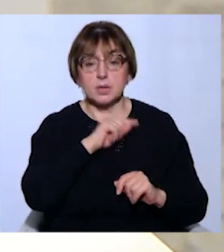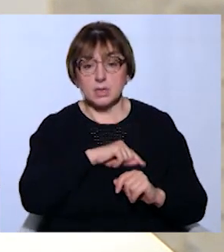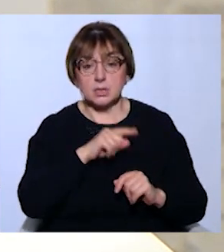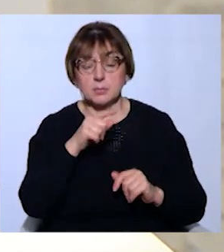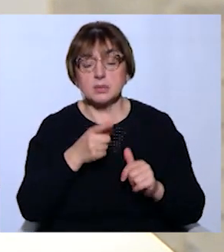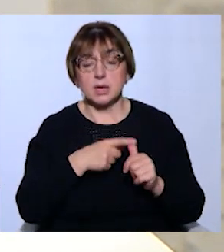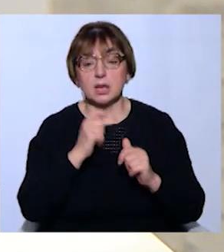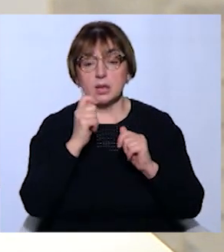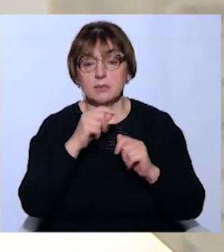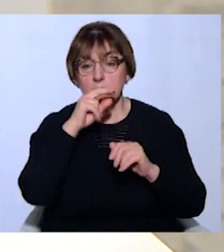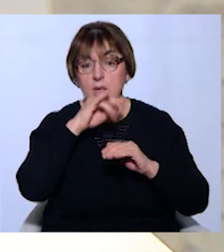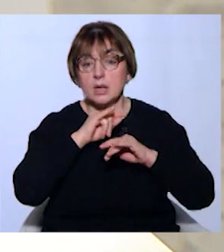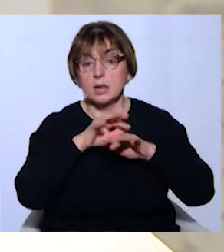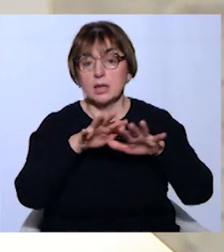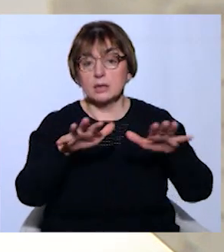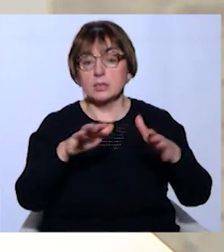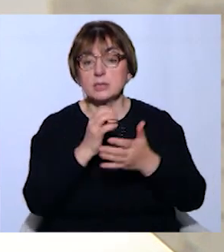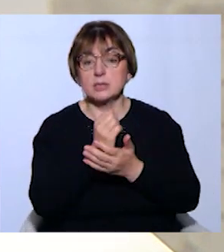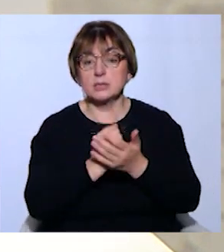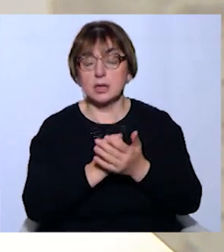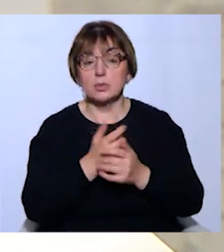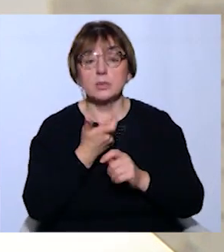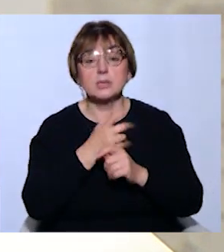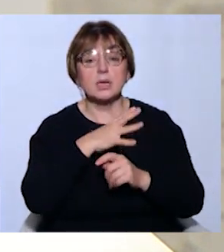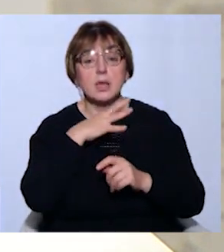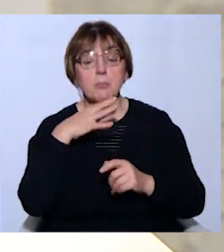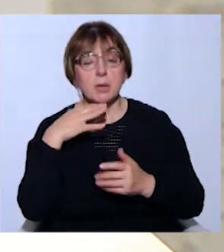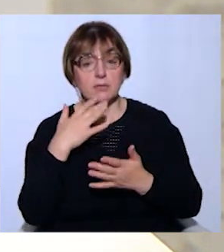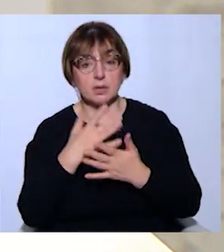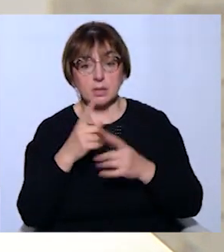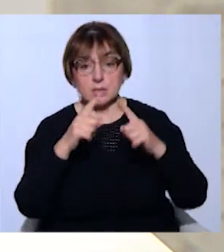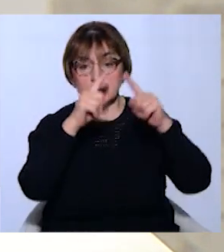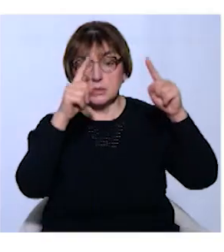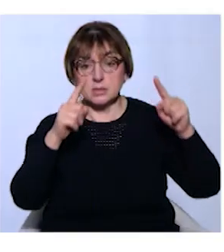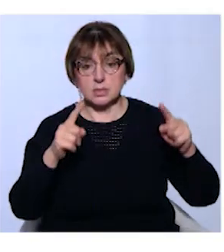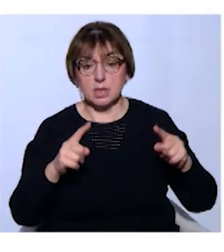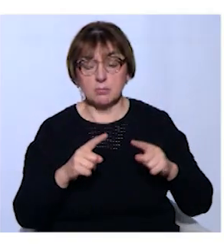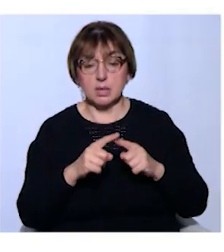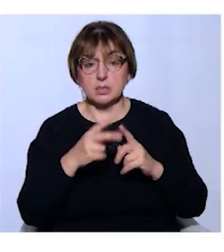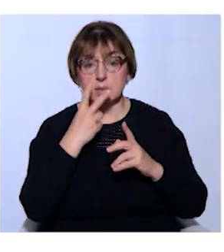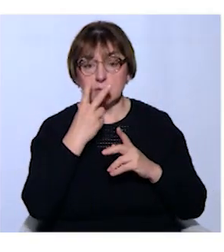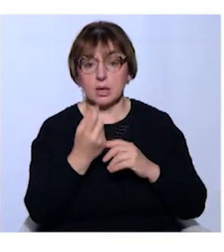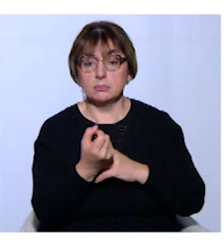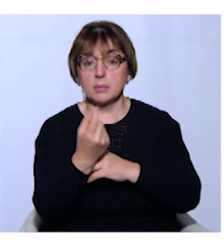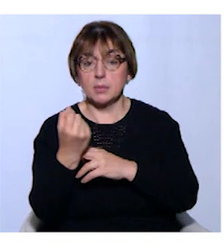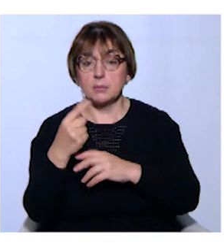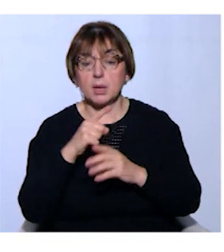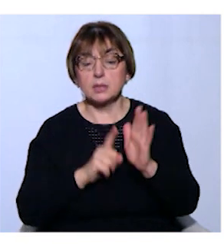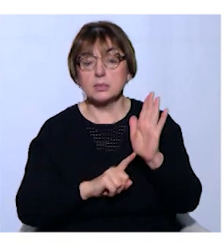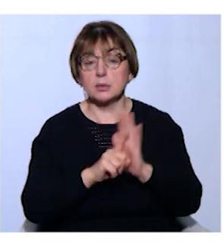წყარო. ასეთი წყაროები ძალიან ბევრია. თქვენ ახლა სქემაზე ხედავთ, რომ მათი